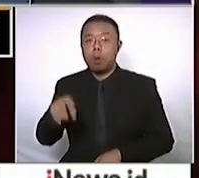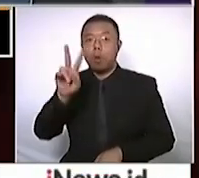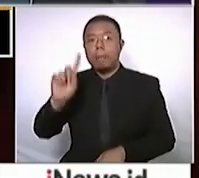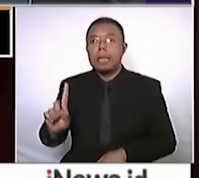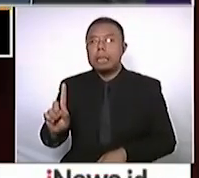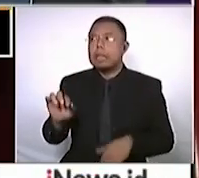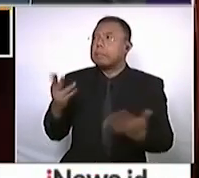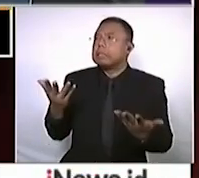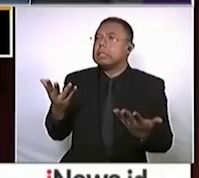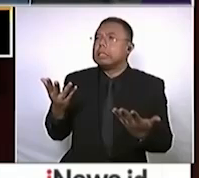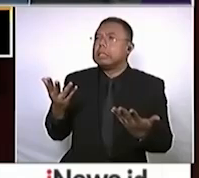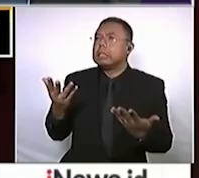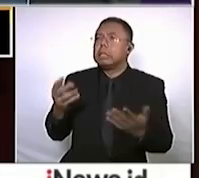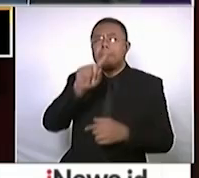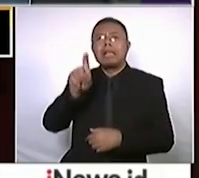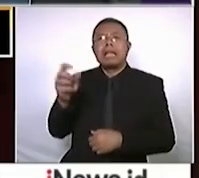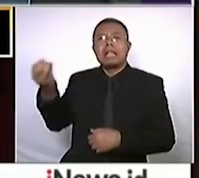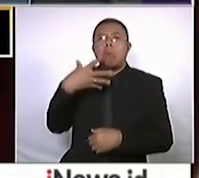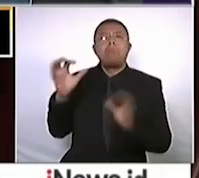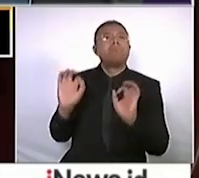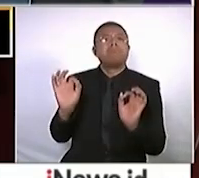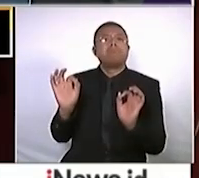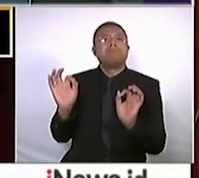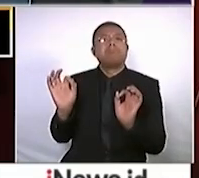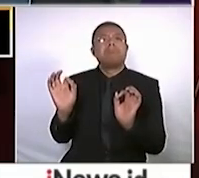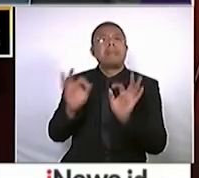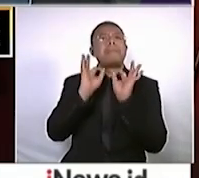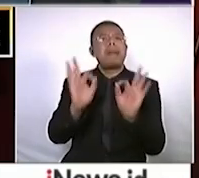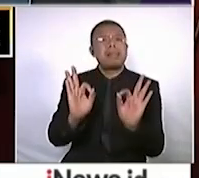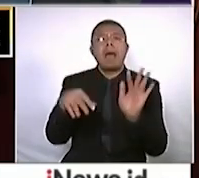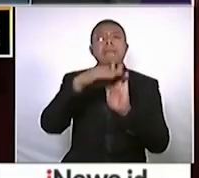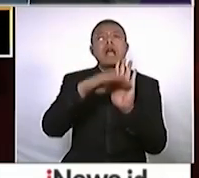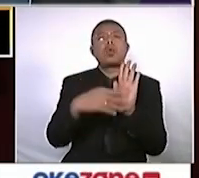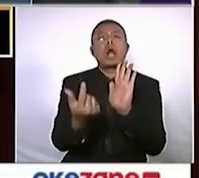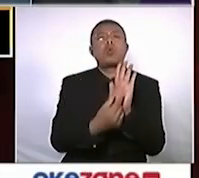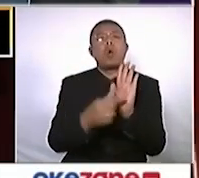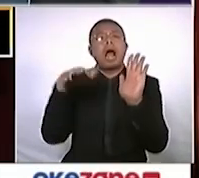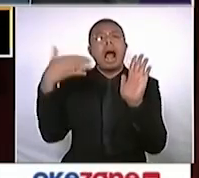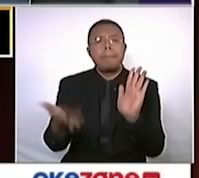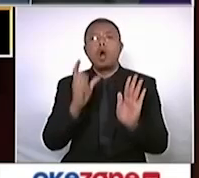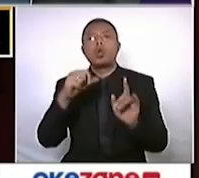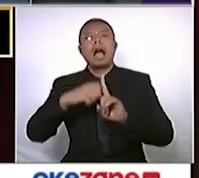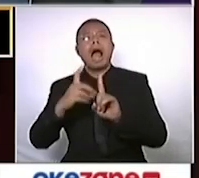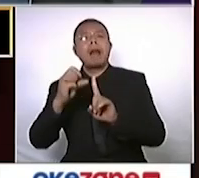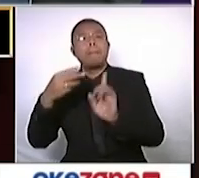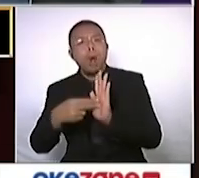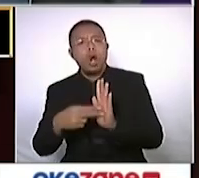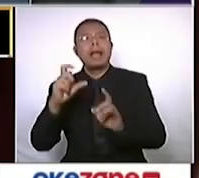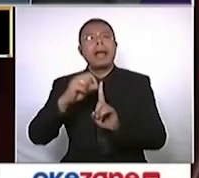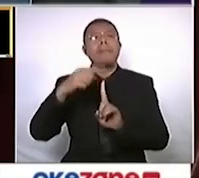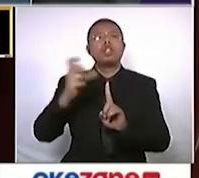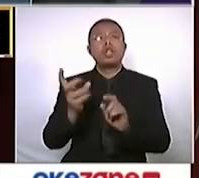menjawab 2 menit. Tapi pertanyaan saya belum dijawab sama sekali Pak. Apa regulasinya Pak untuk carbon capture